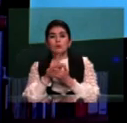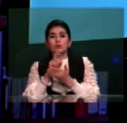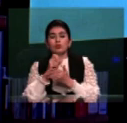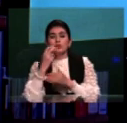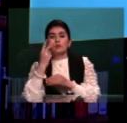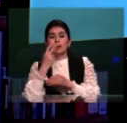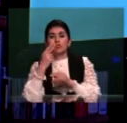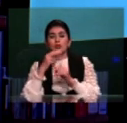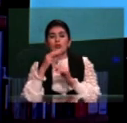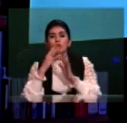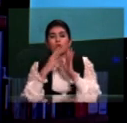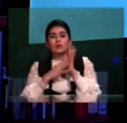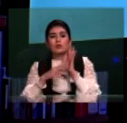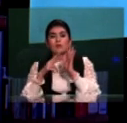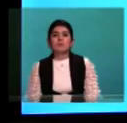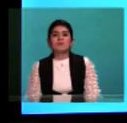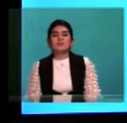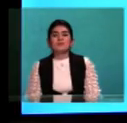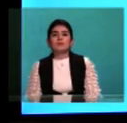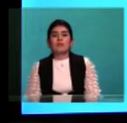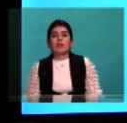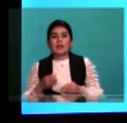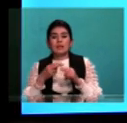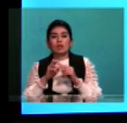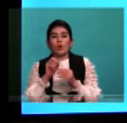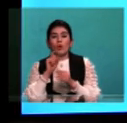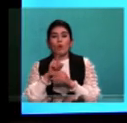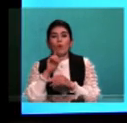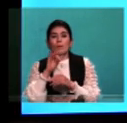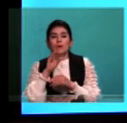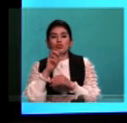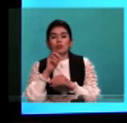на странице 98.